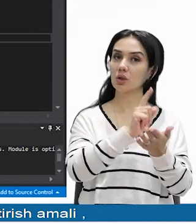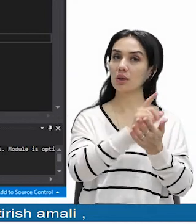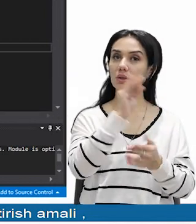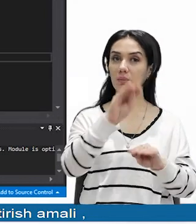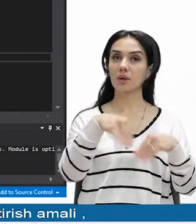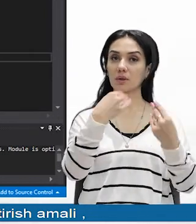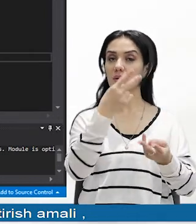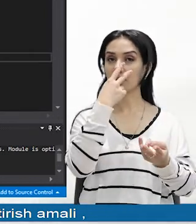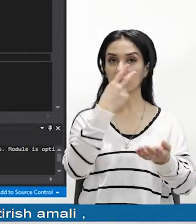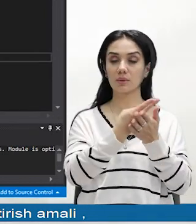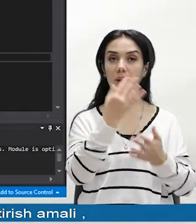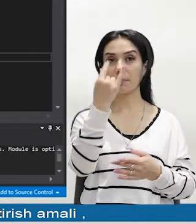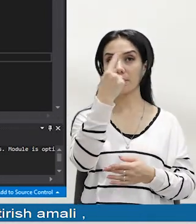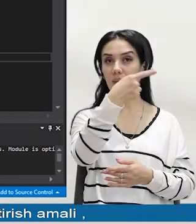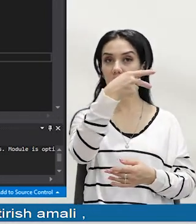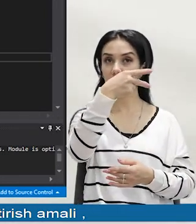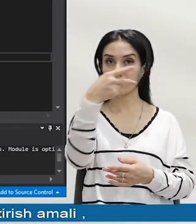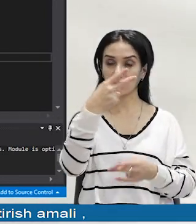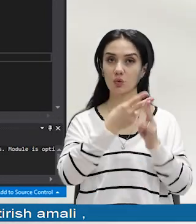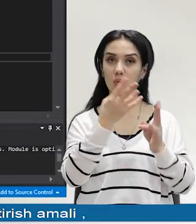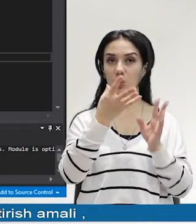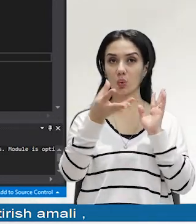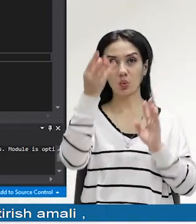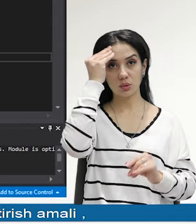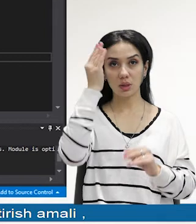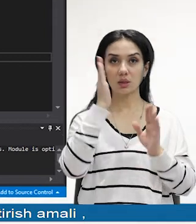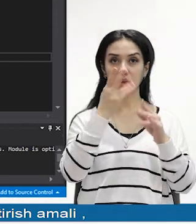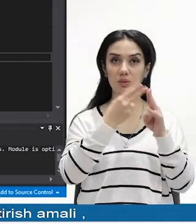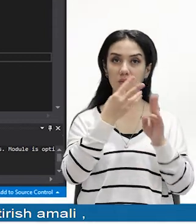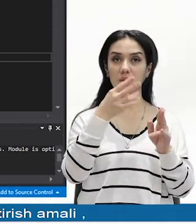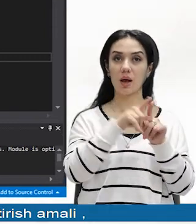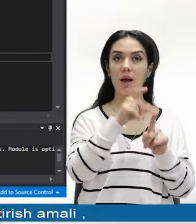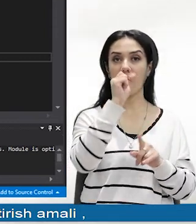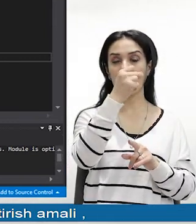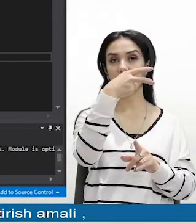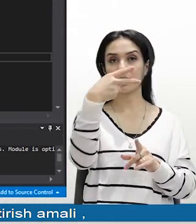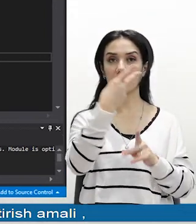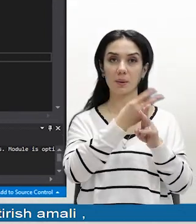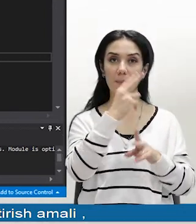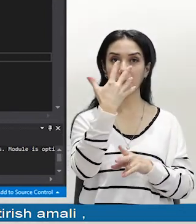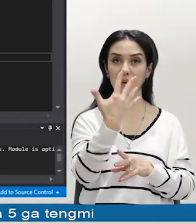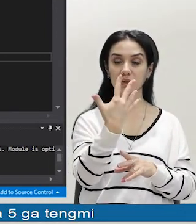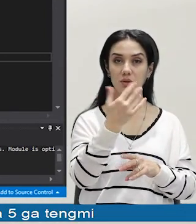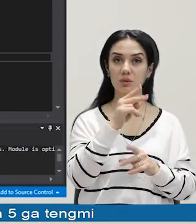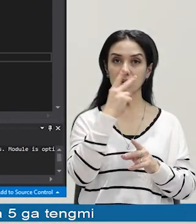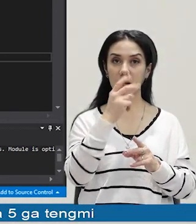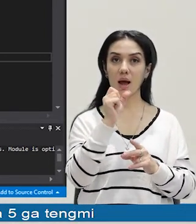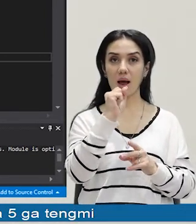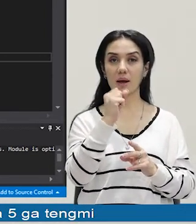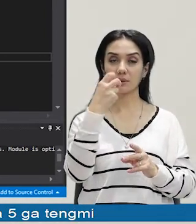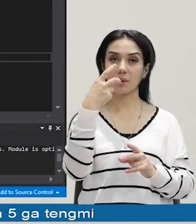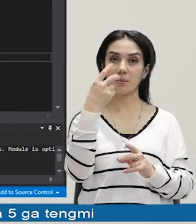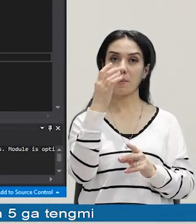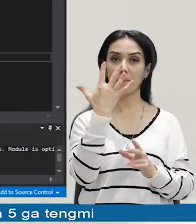narsa. Ya'ni bitta teng bo'lsa, bu o'zlashtirish amali. Ya'ni a teng 5 bo'lsa, a teng 5 bo'lsa, a ga 5